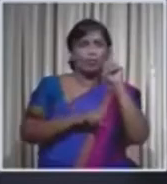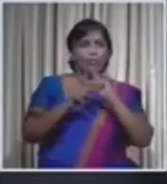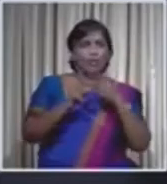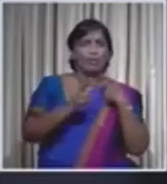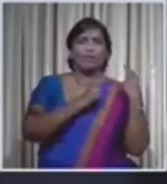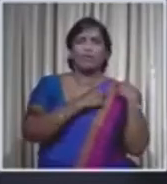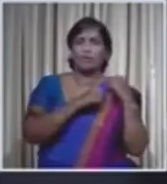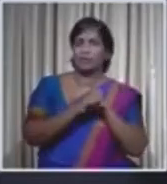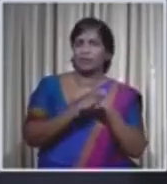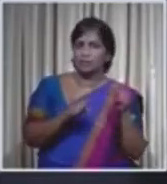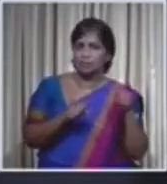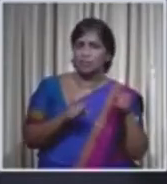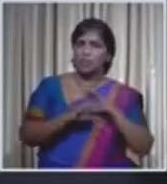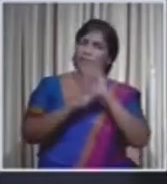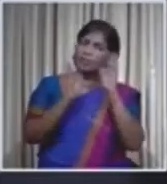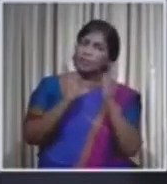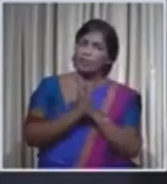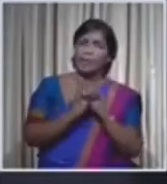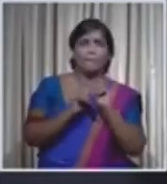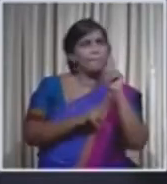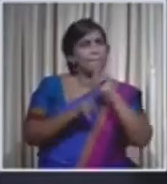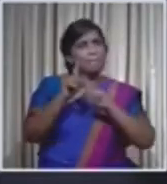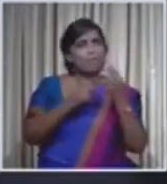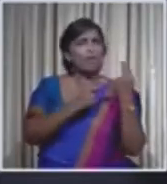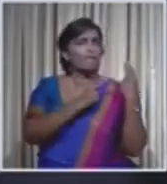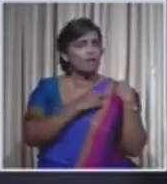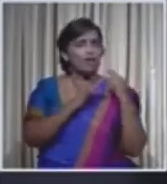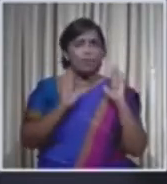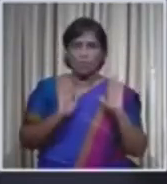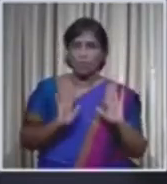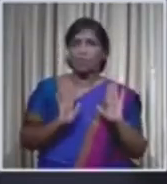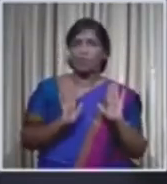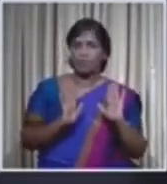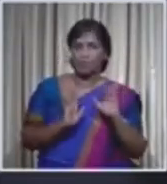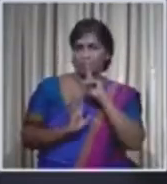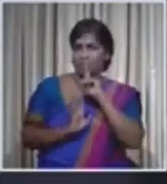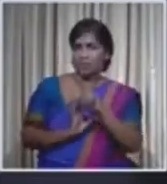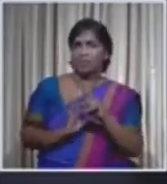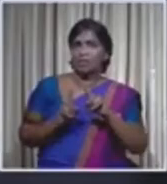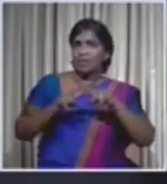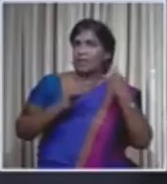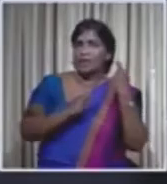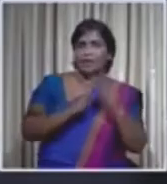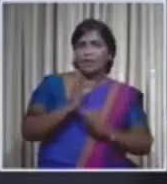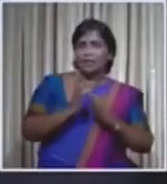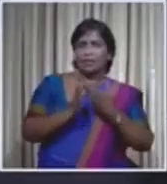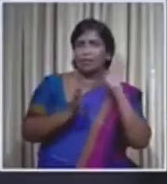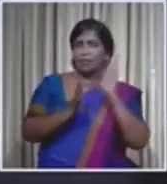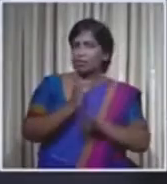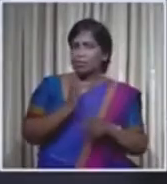වග කියන්නේ නැහැ හැම එක්කෙනාම පාර්ලිමේන්තුවට වග කියන්න ඕනේ වෙනත් නීතියකින්